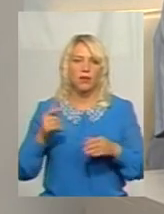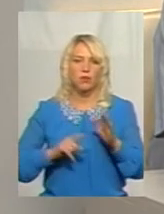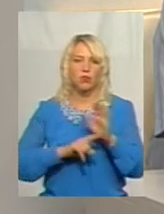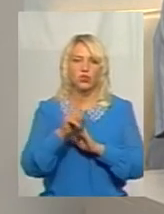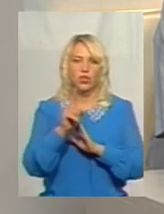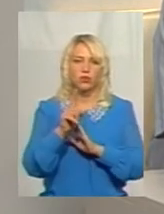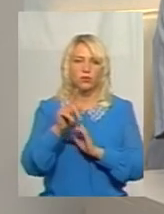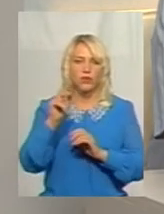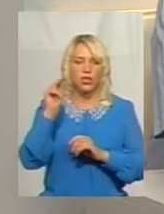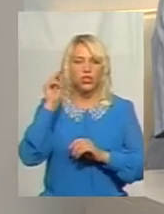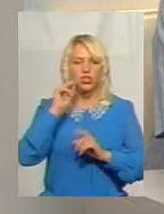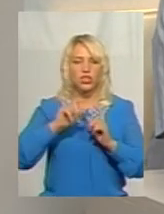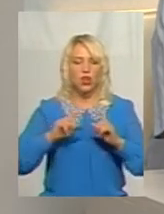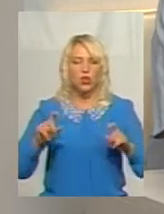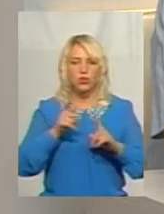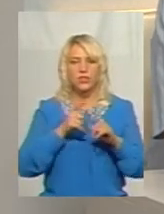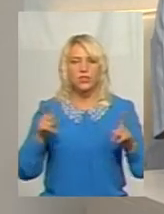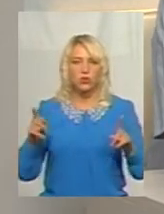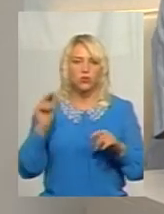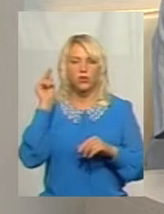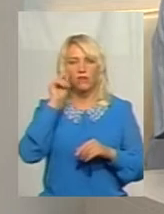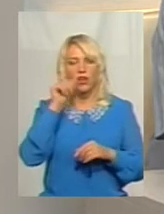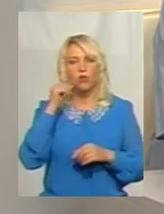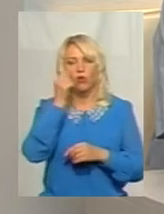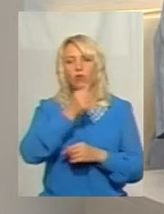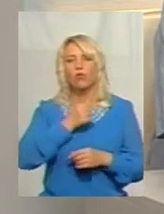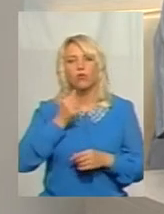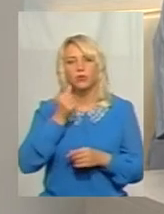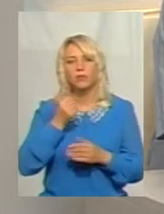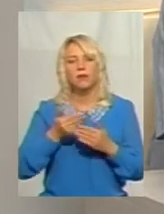там шкільного сезону чи навчального року, перед